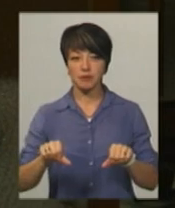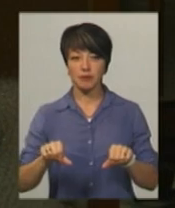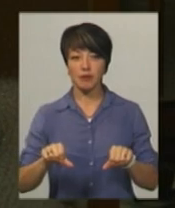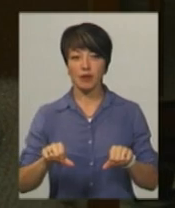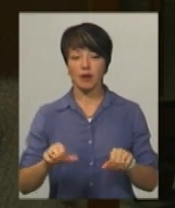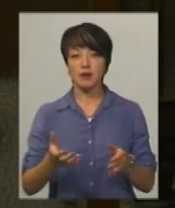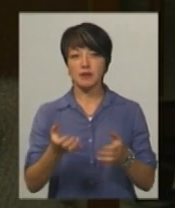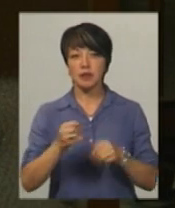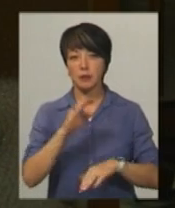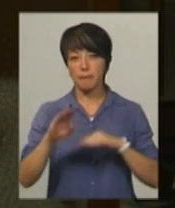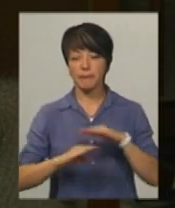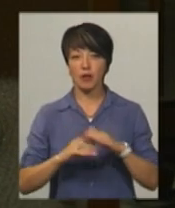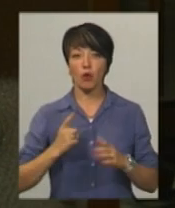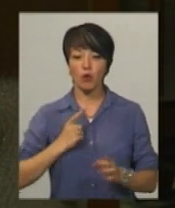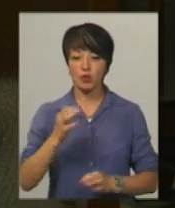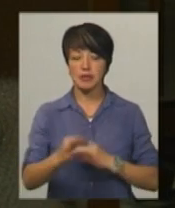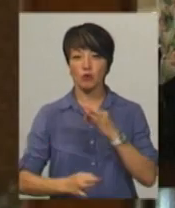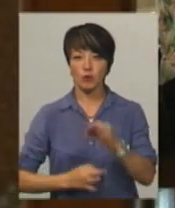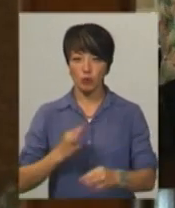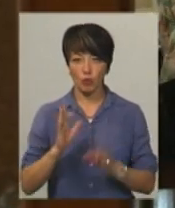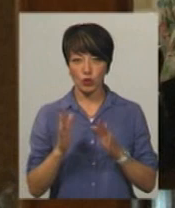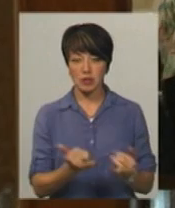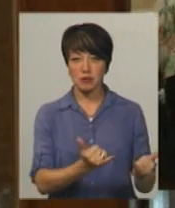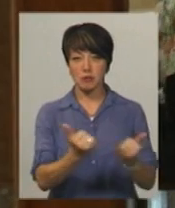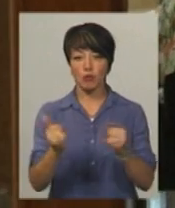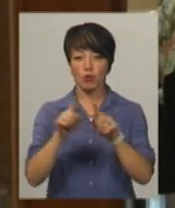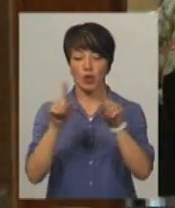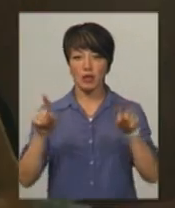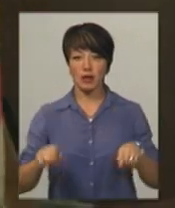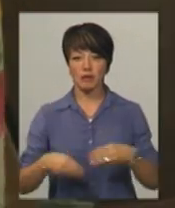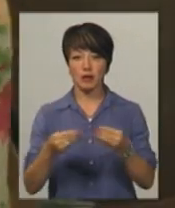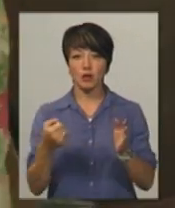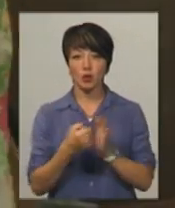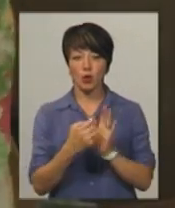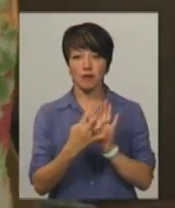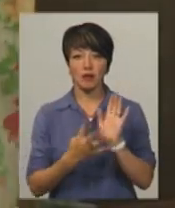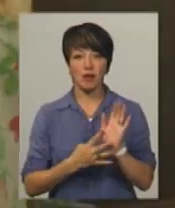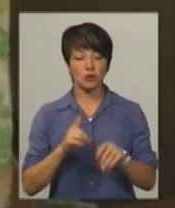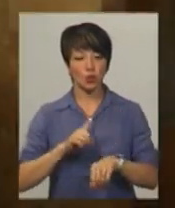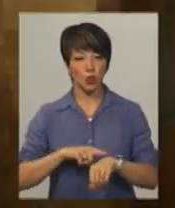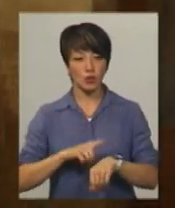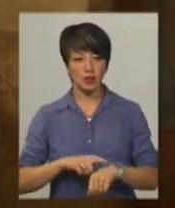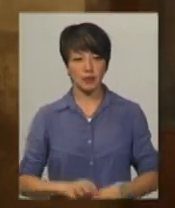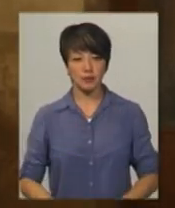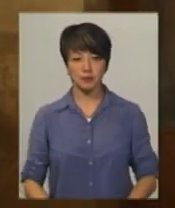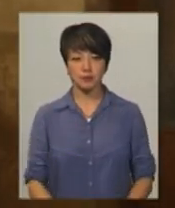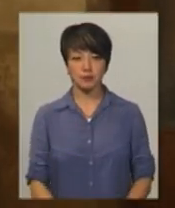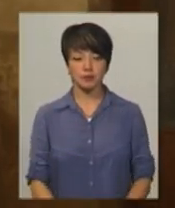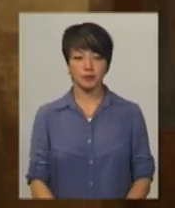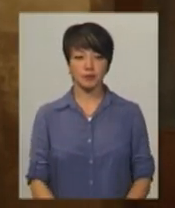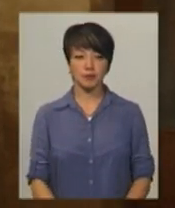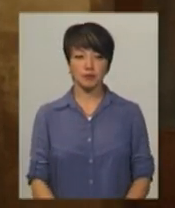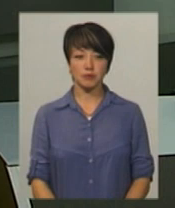охорону працівниками поліції. Цілодобова охорона буде забезпечуватися. Бюлетені, нагадаю, видаватимуть до 19 години. Світлана Поробок, Іван Мовчан, новини.